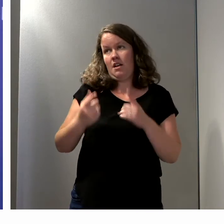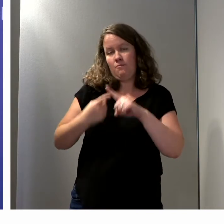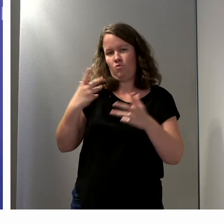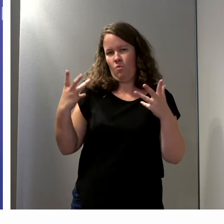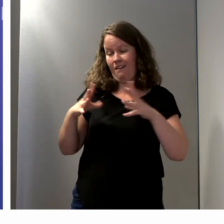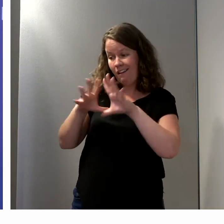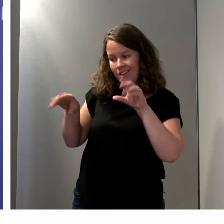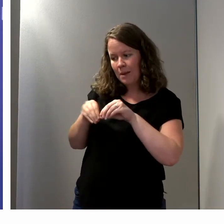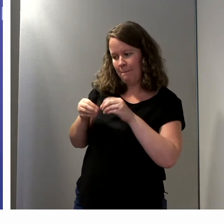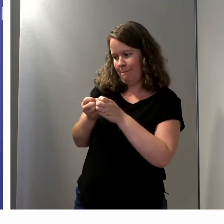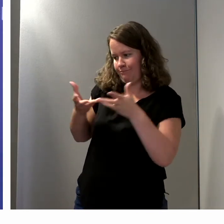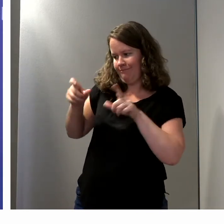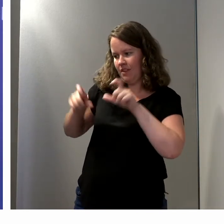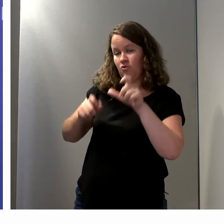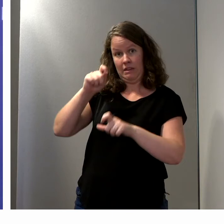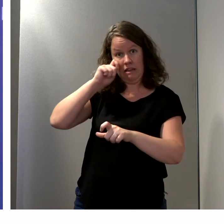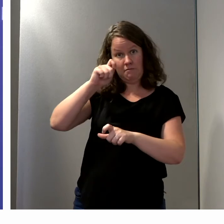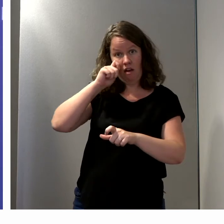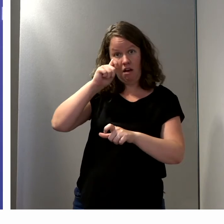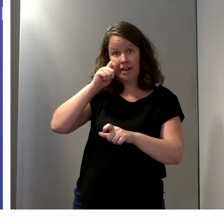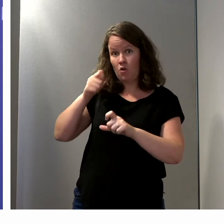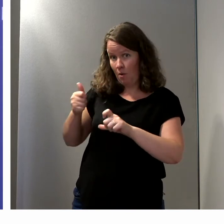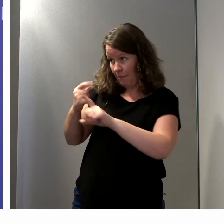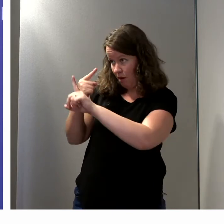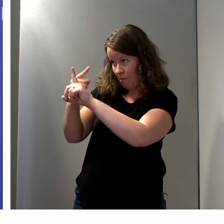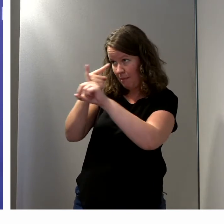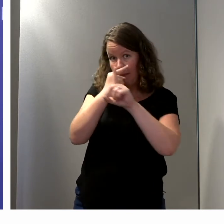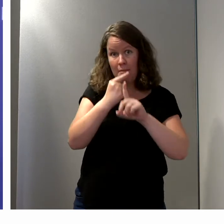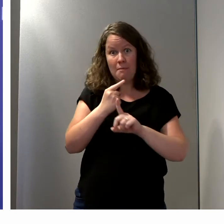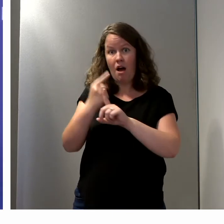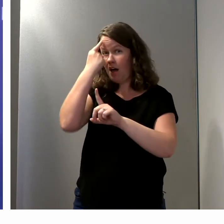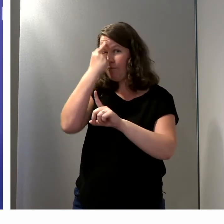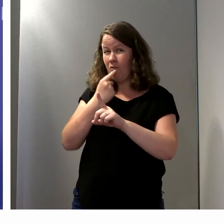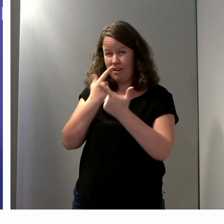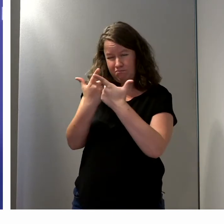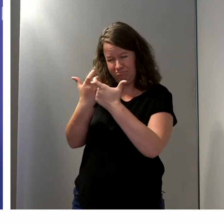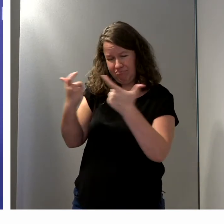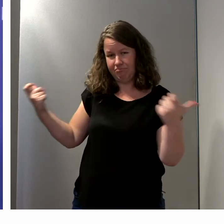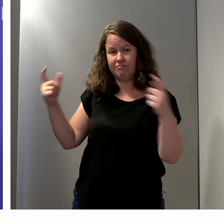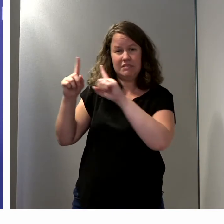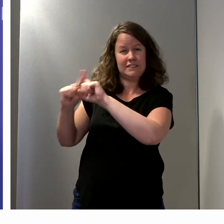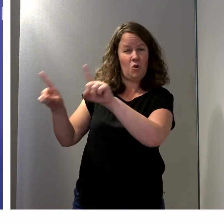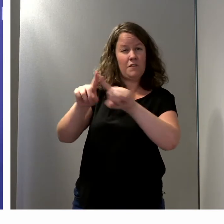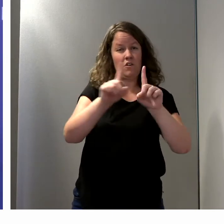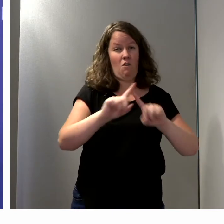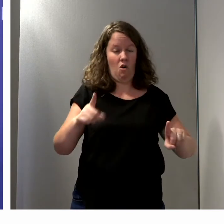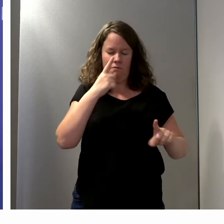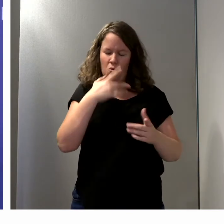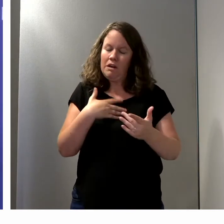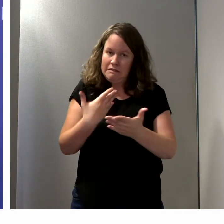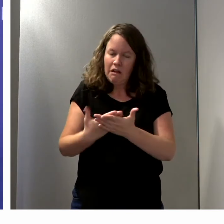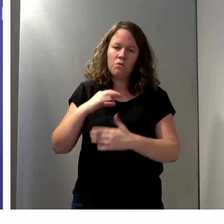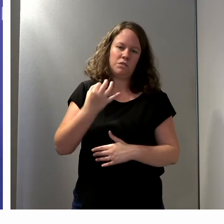qui sont tous différents parce qu'on est tous différents. Donc, et nous, c'est le cas. Hein, je vais prendre l'exemple. Donc voilà, pour moi, c'est vraiment